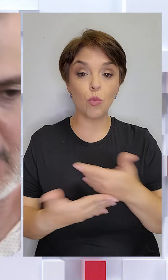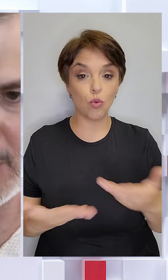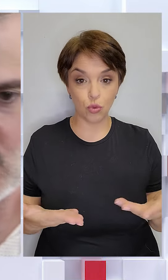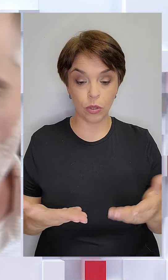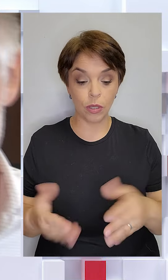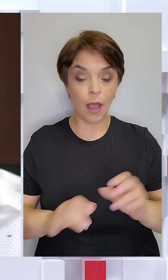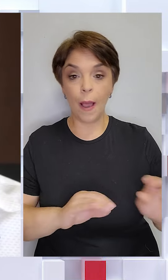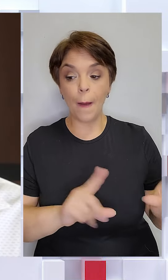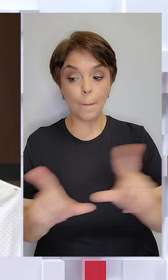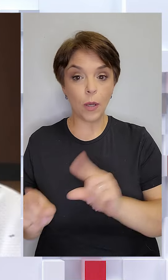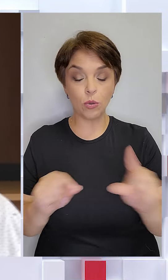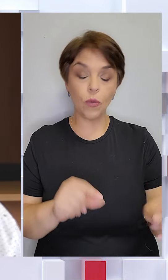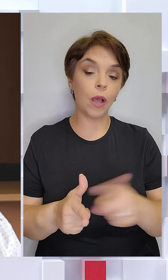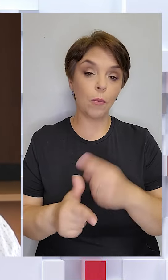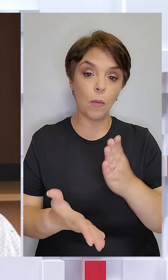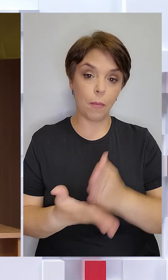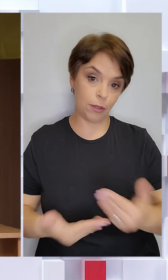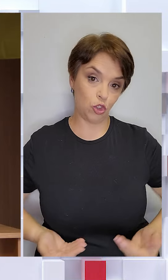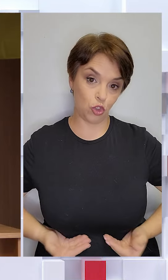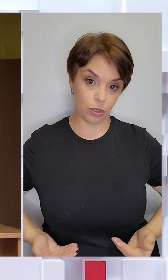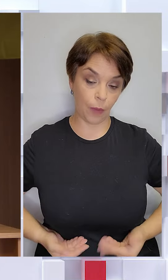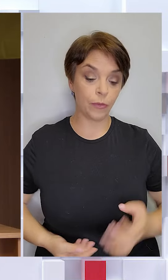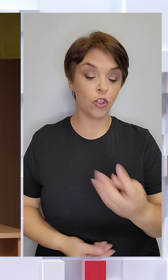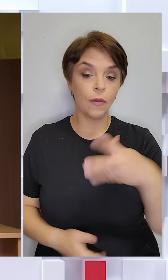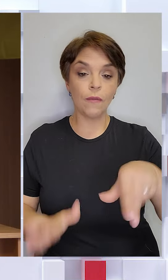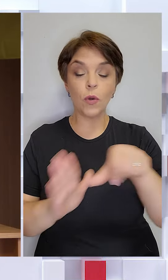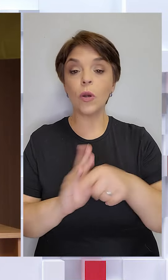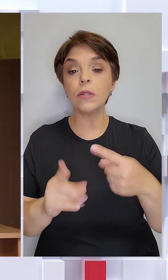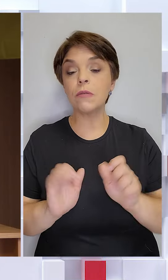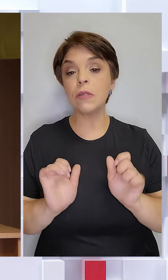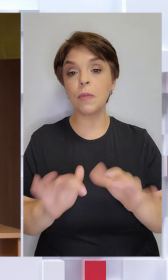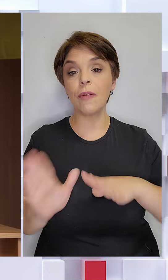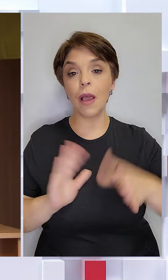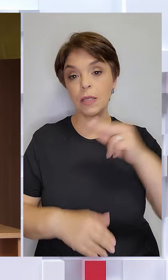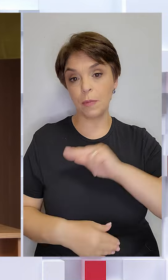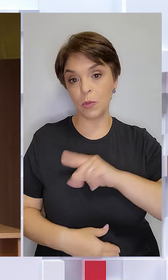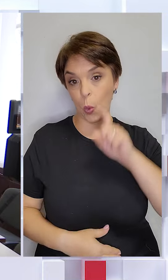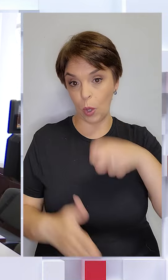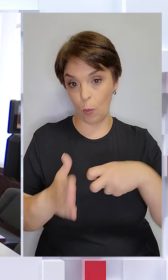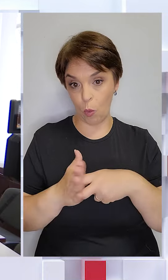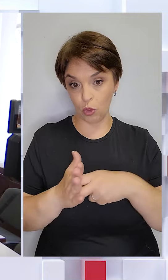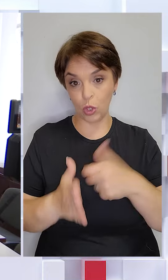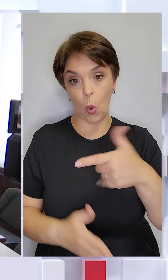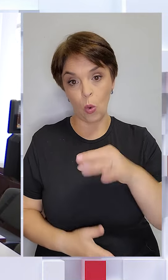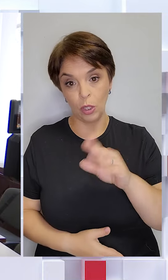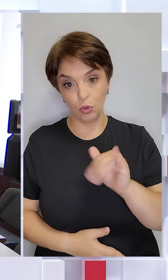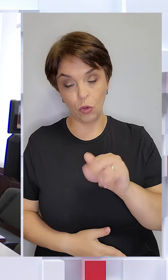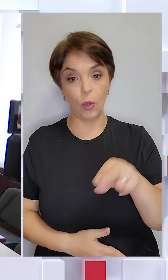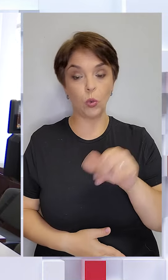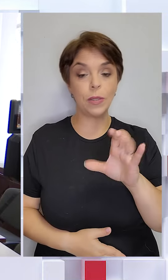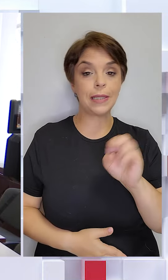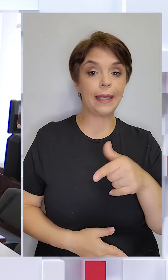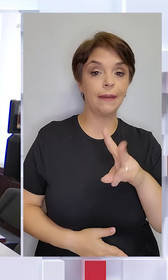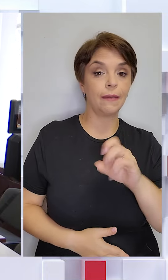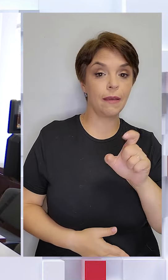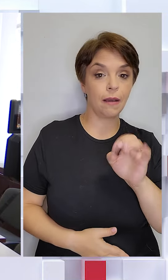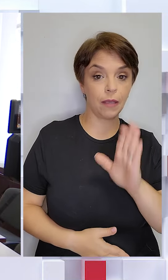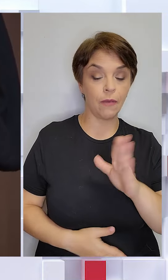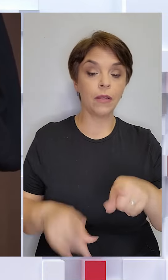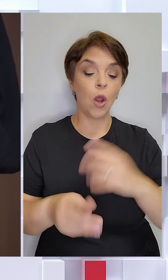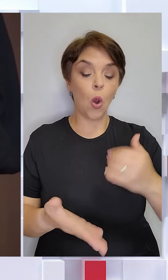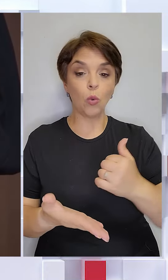зможуть пересуватися або мати життя. Ще четверо фігурантів справи – експрацівники «Укрпошти» Інна Горлачова, Тетяна Дубініна і Сергій Міхнів, а